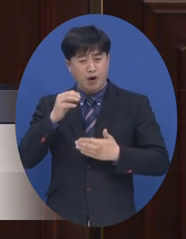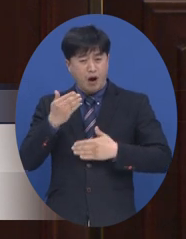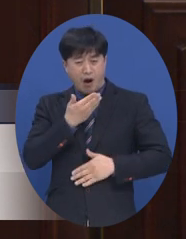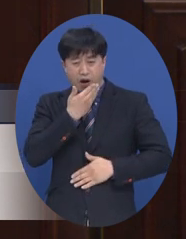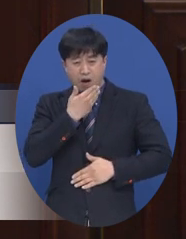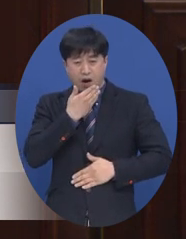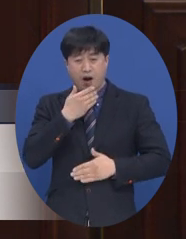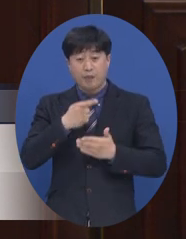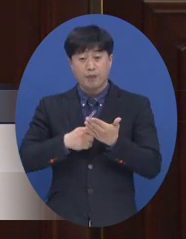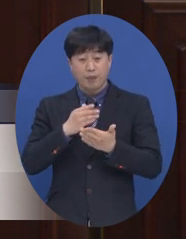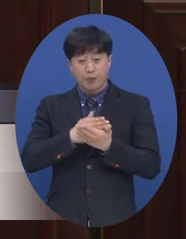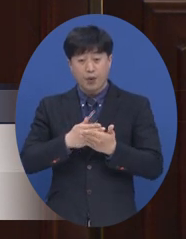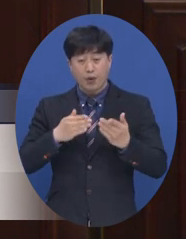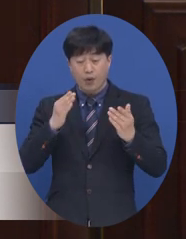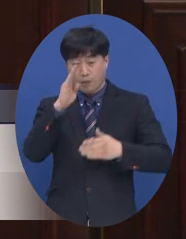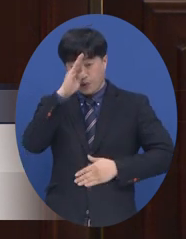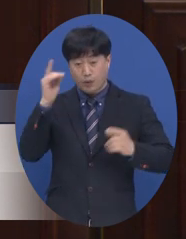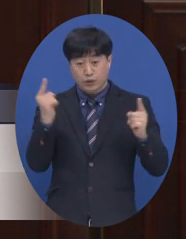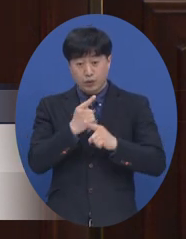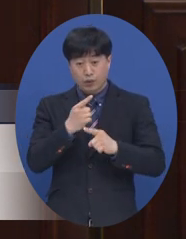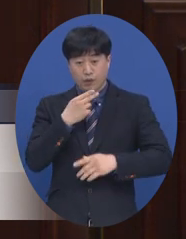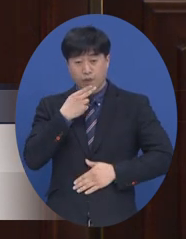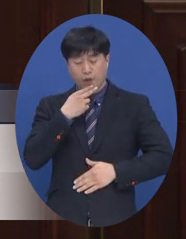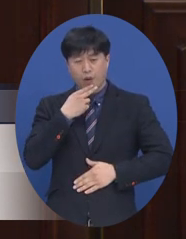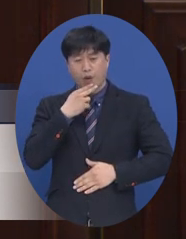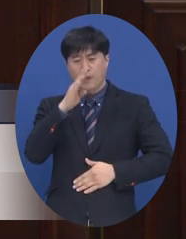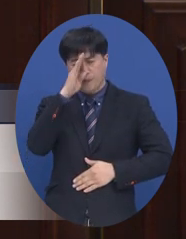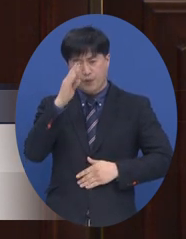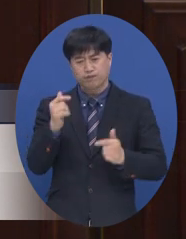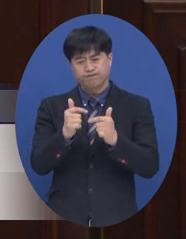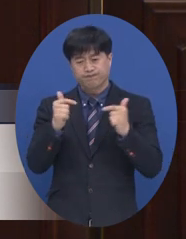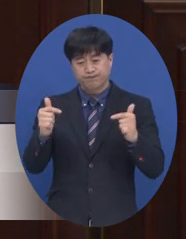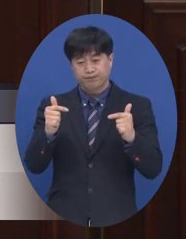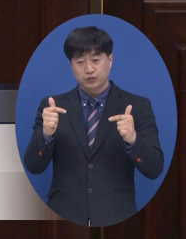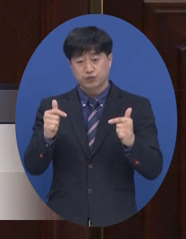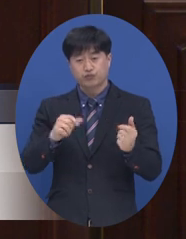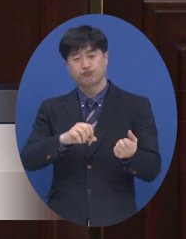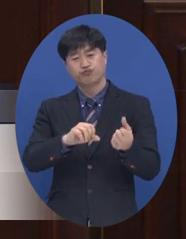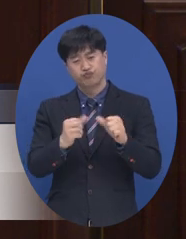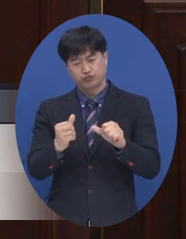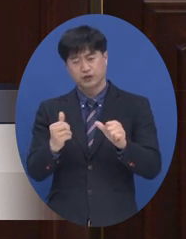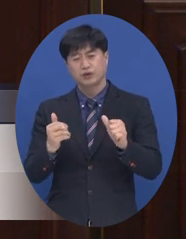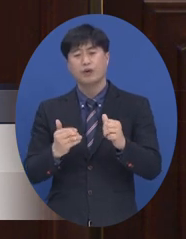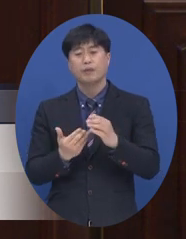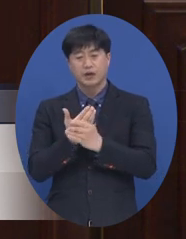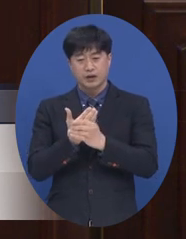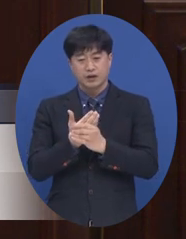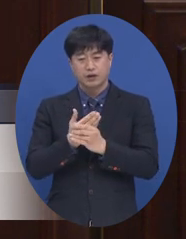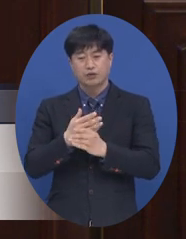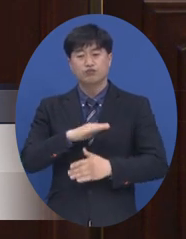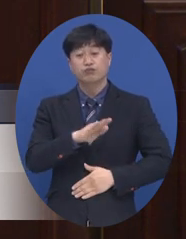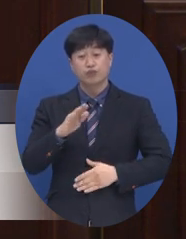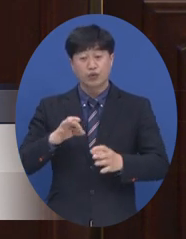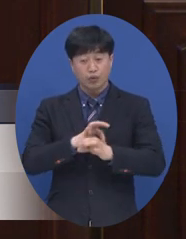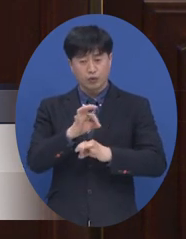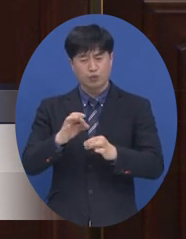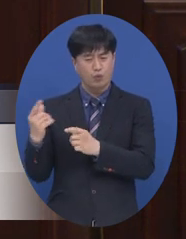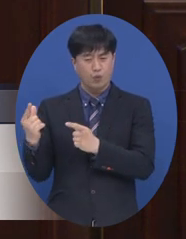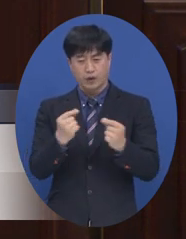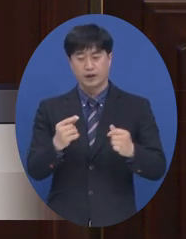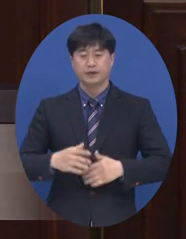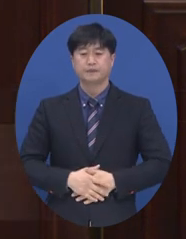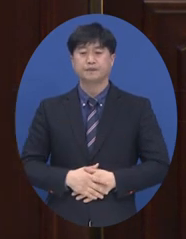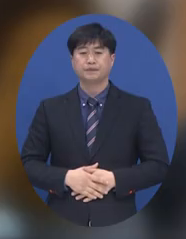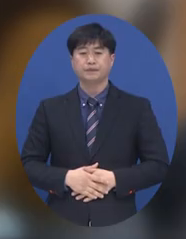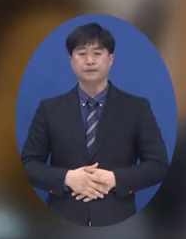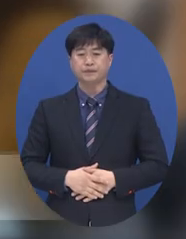않으면 병을 키우는 건 물론이고 자칫하면 목숨을 잃게 되는 일이 벌어집니다. 우리 경제도 다를